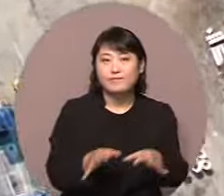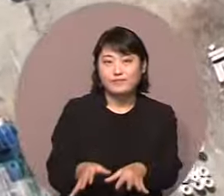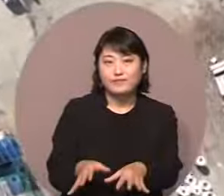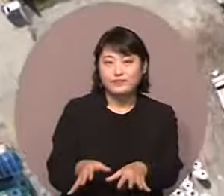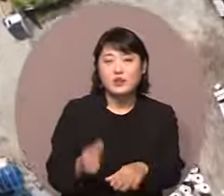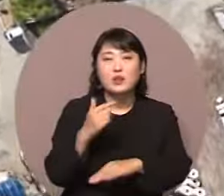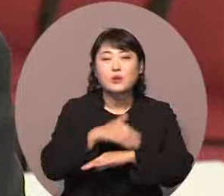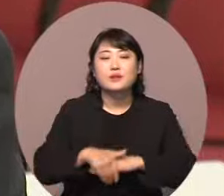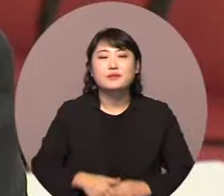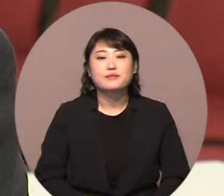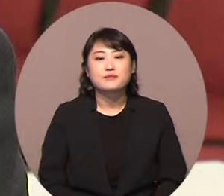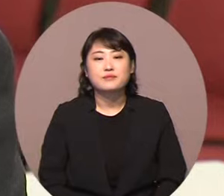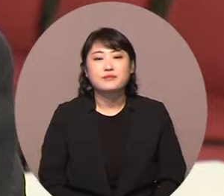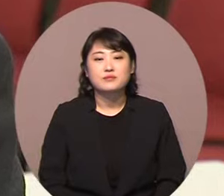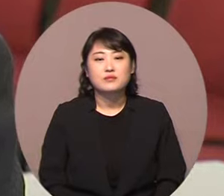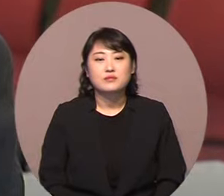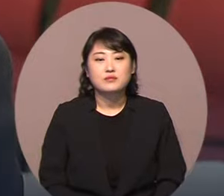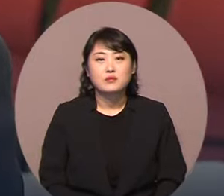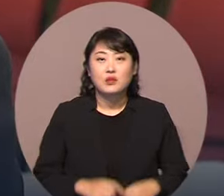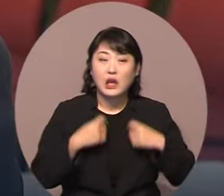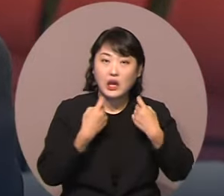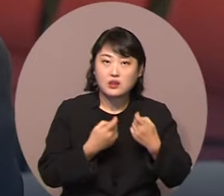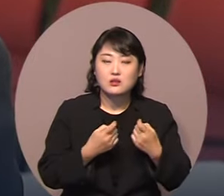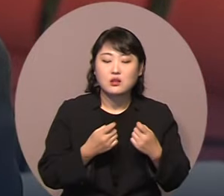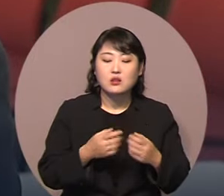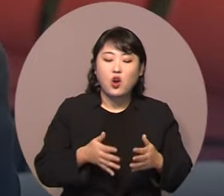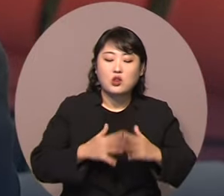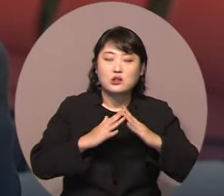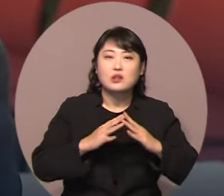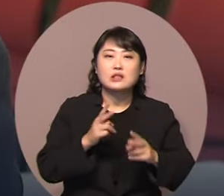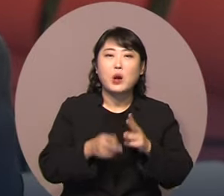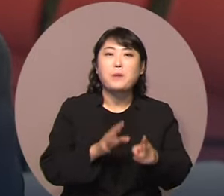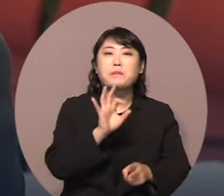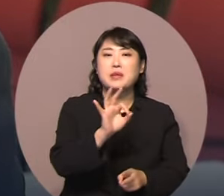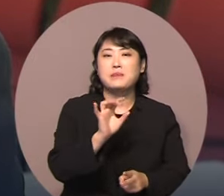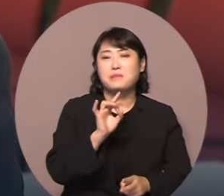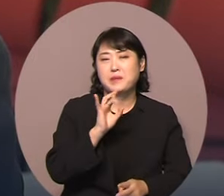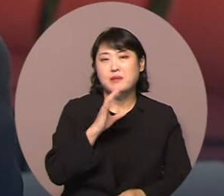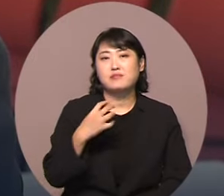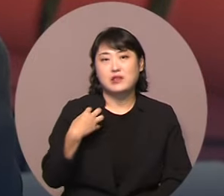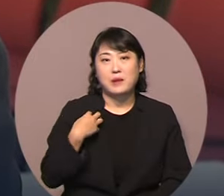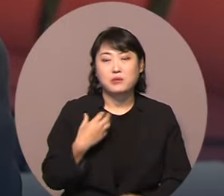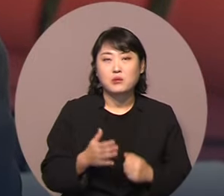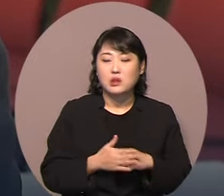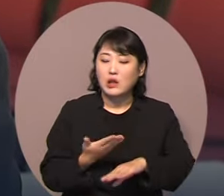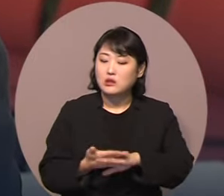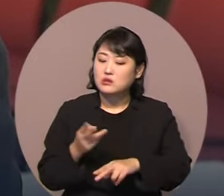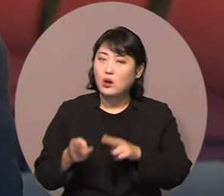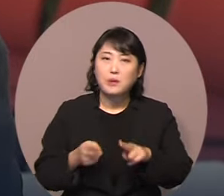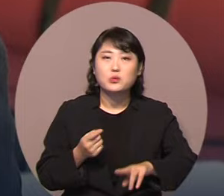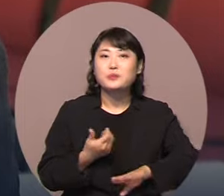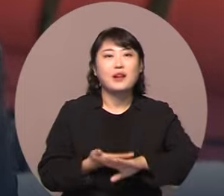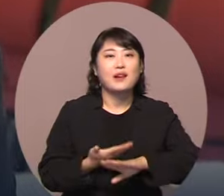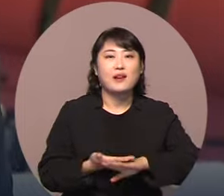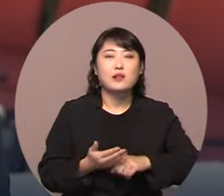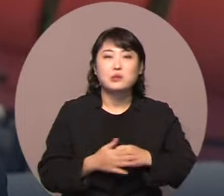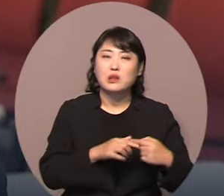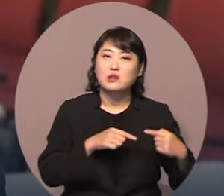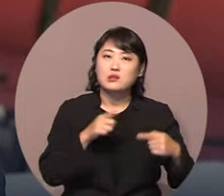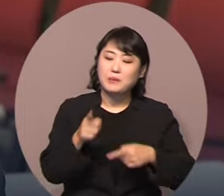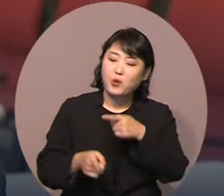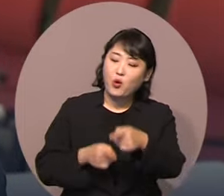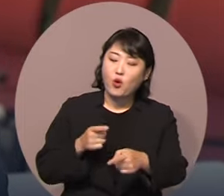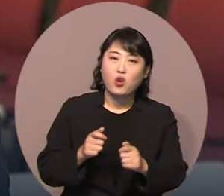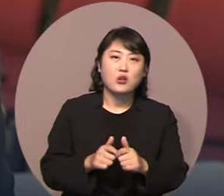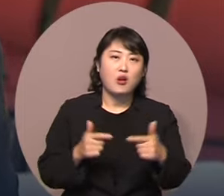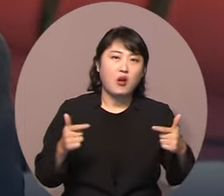예정입니다. 민간은 건설 사업 비용만 부담하는 사업이기 때문에 다른 사업하고는 좀 차원이 달라서 참여 질이